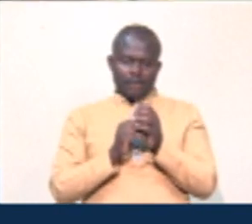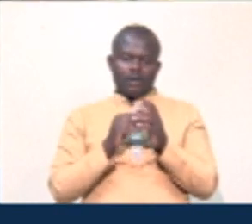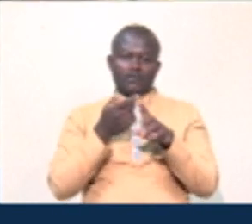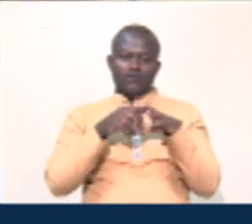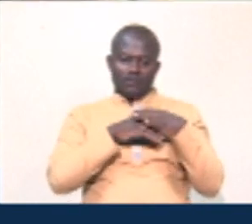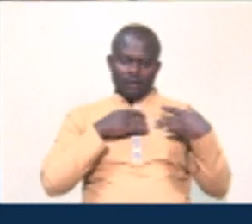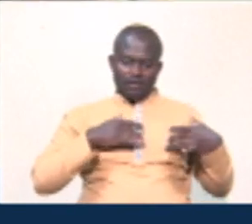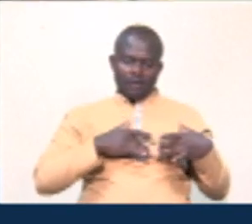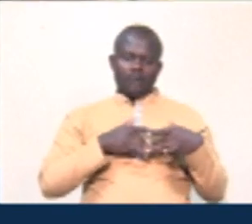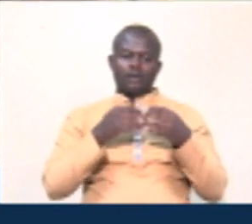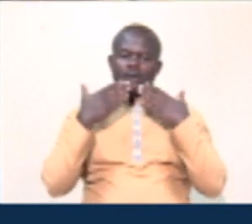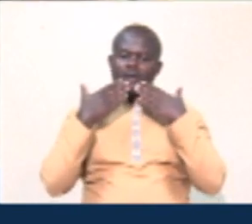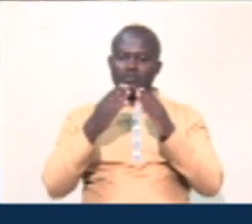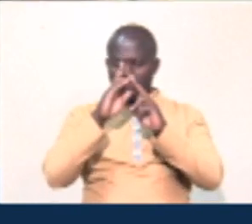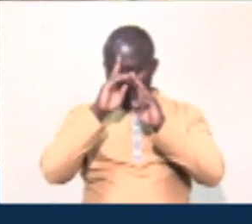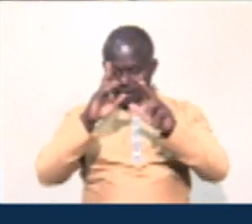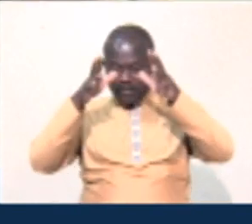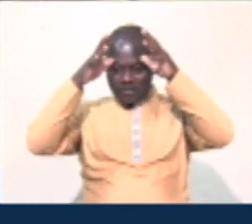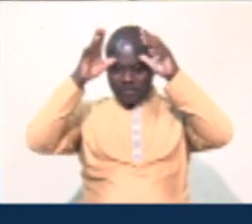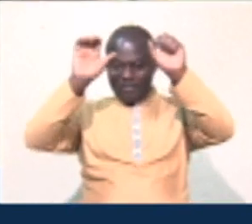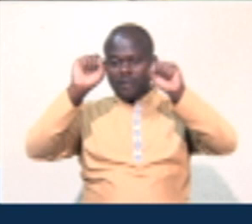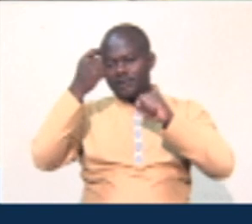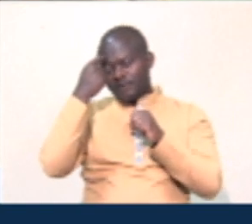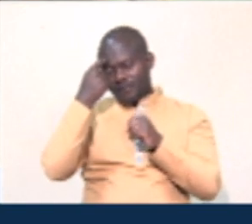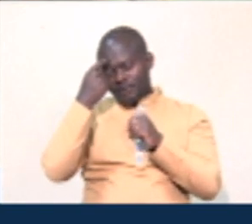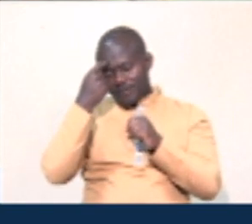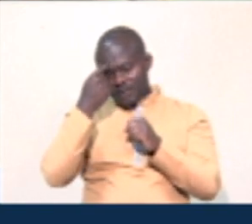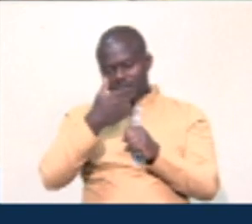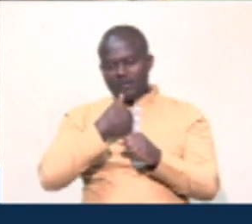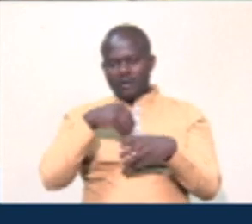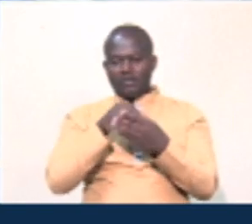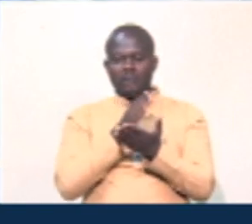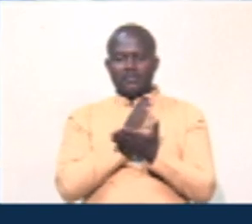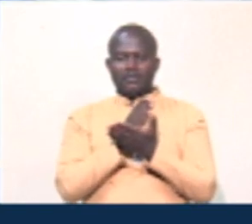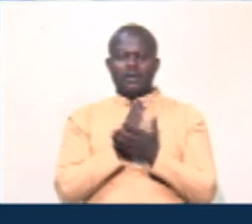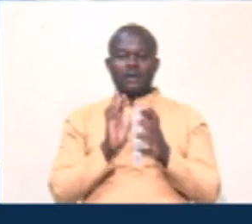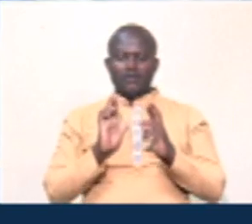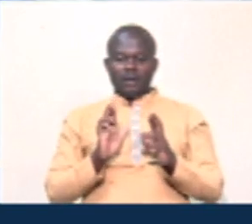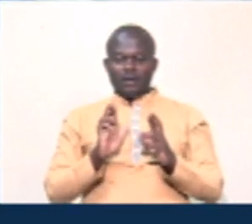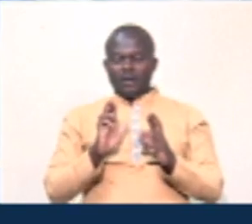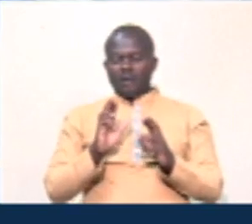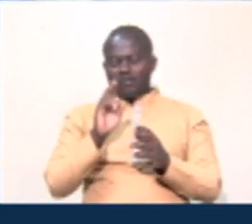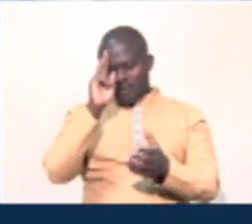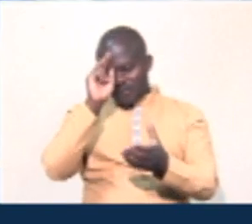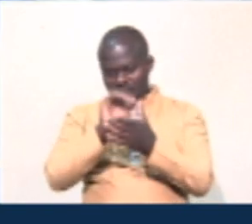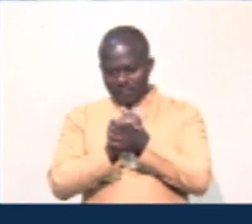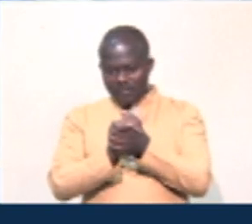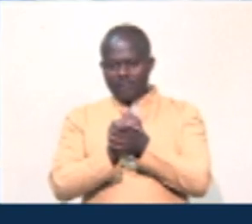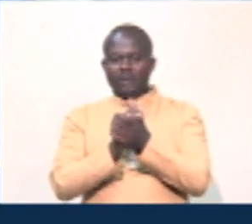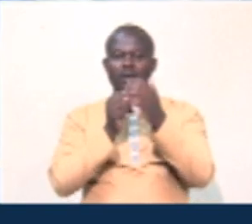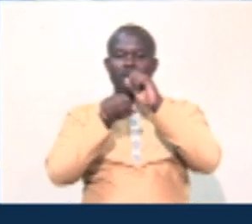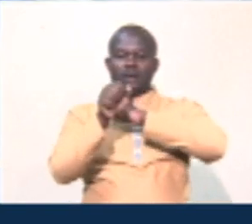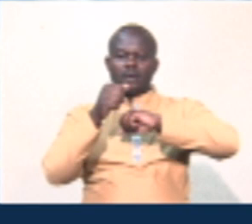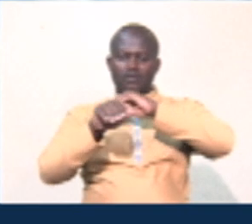mutima nshimiye nyakubahwa Perezida wa Repubulika wangiriye mu by'ukuri icyizere gikomeye cyo kumushinga Minisiteri y'Ibikorwa